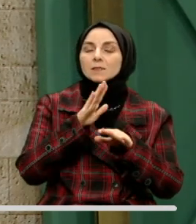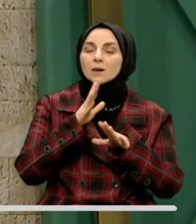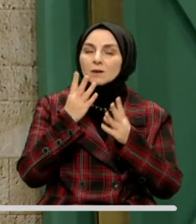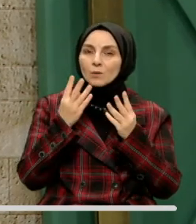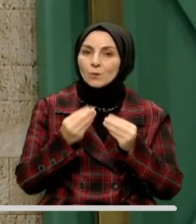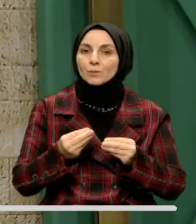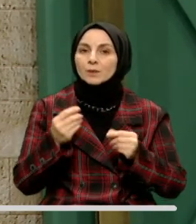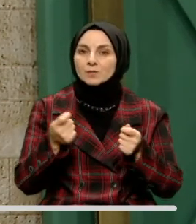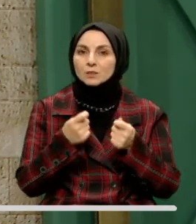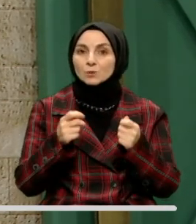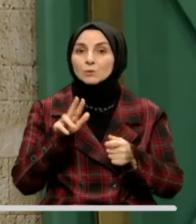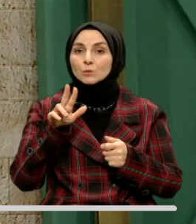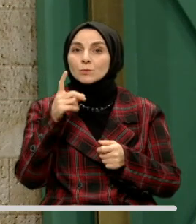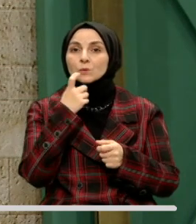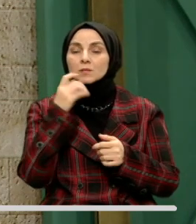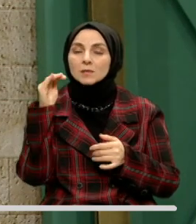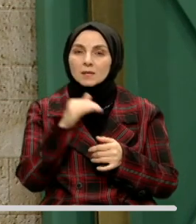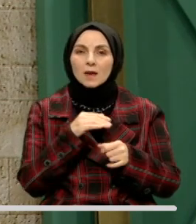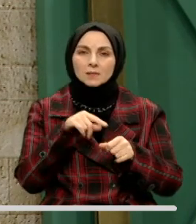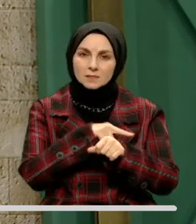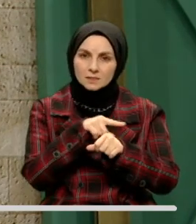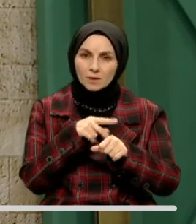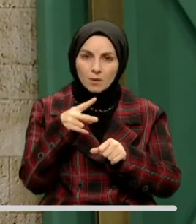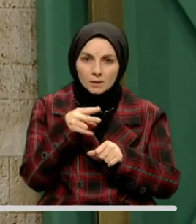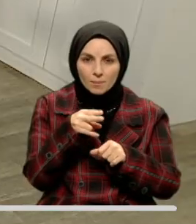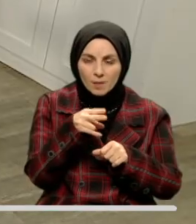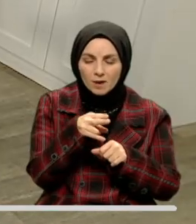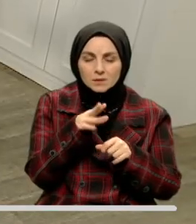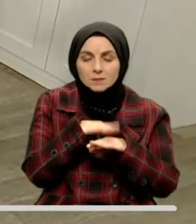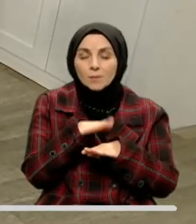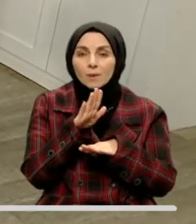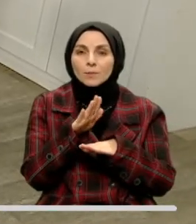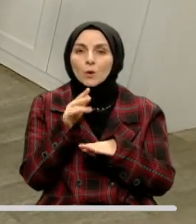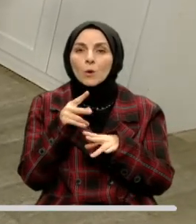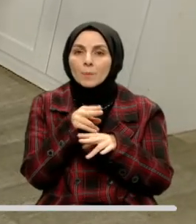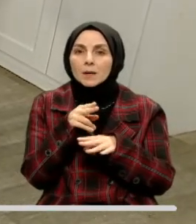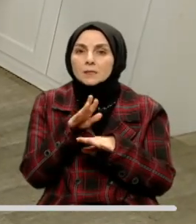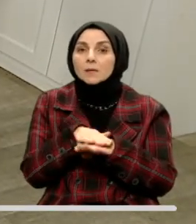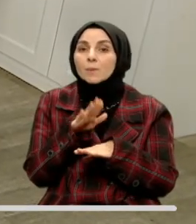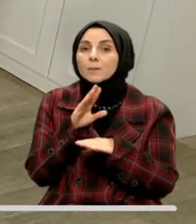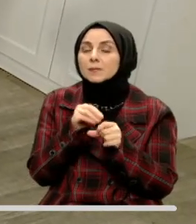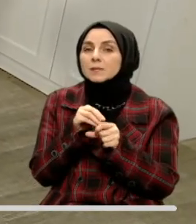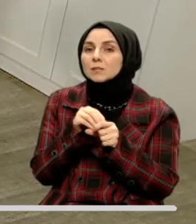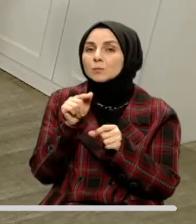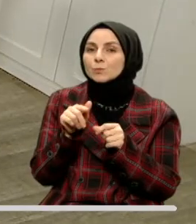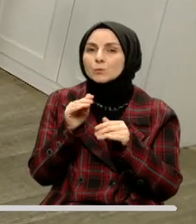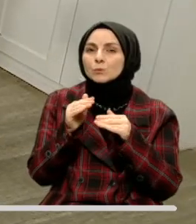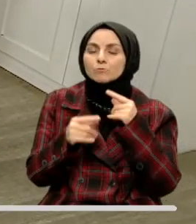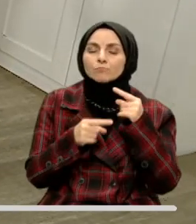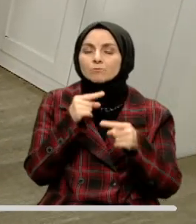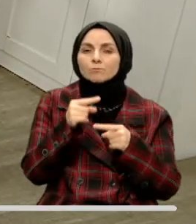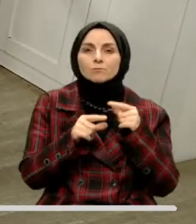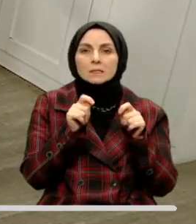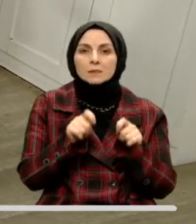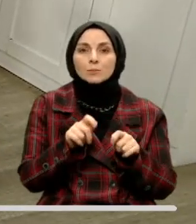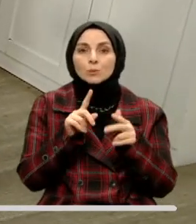3 yaşında geldiği zaman ilk etapta hemen makası tutamıyor. Makası tutamadığı için biz birinci, yani aşama aşama yapıyoruz. 3 yaşındaki çocuğa biz 6